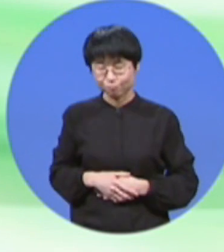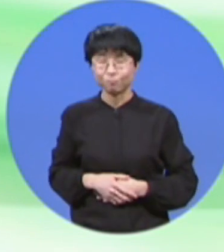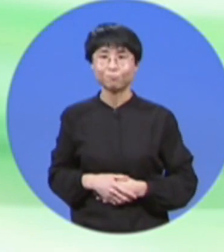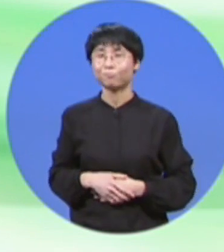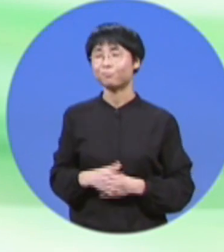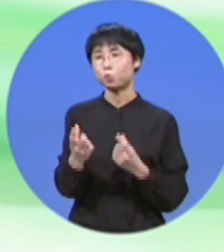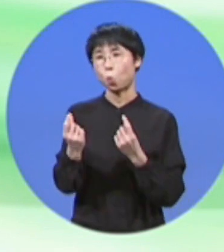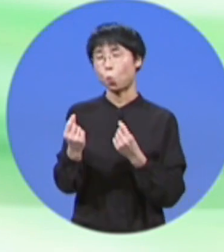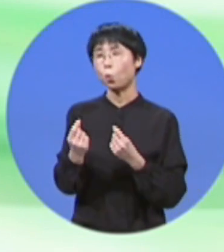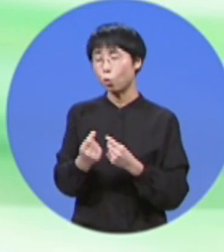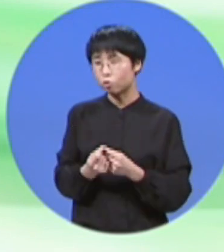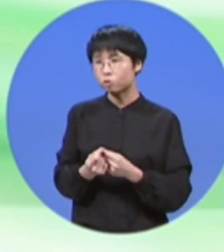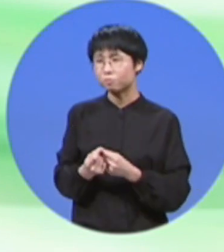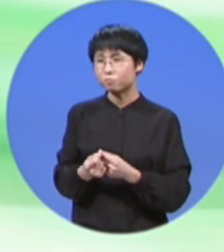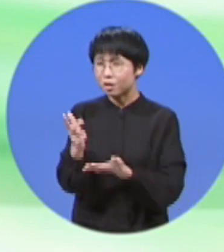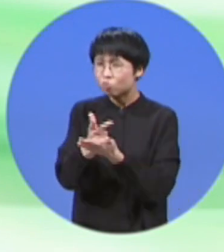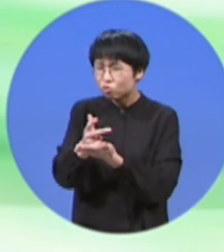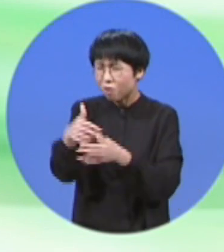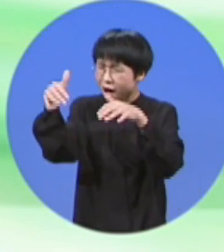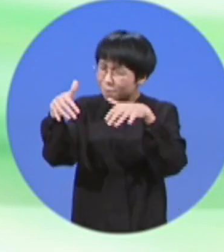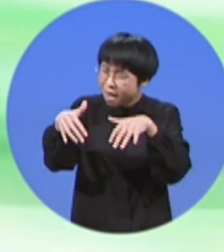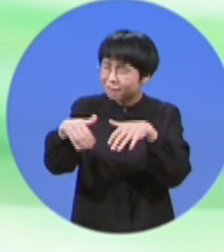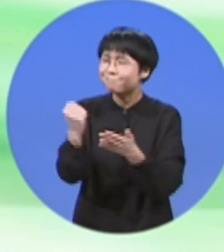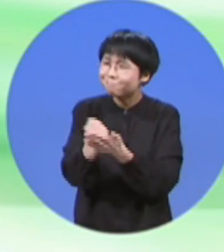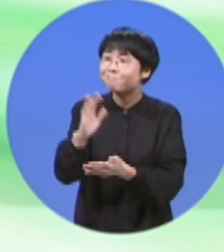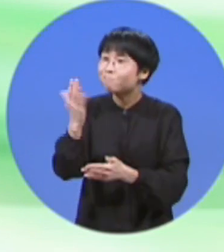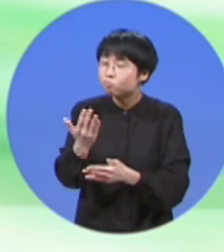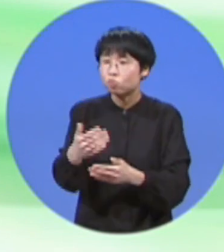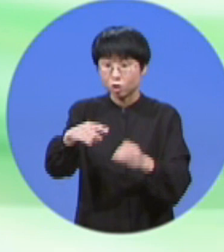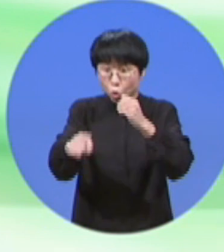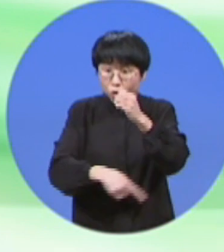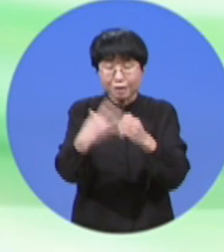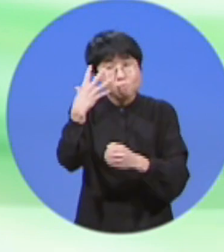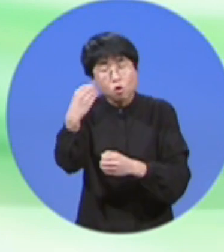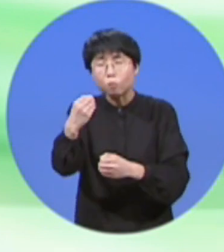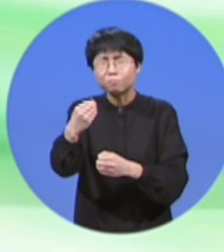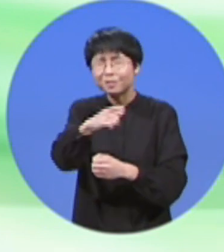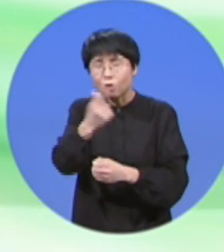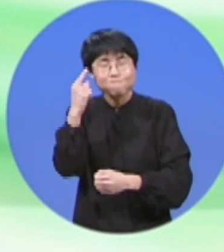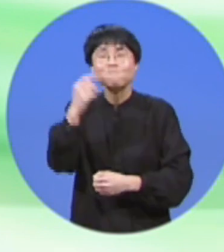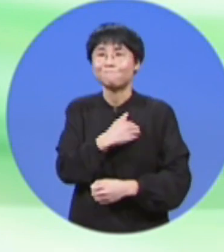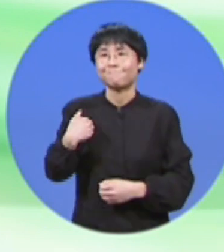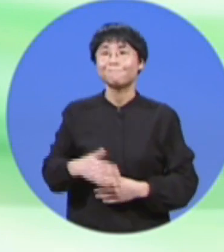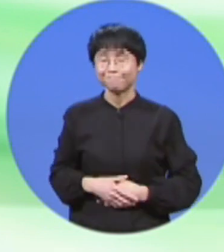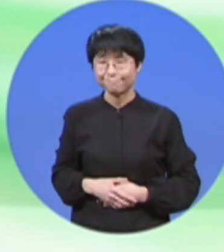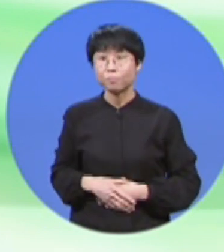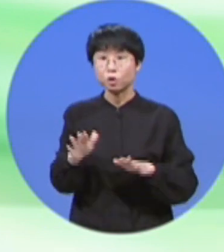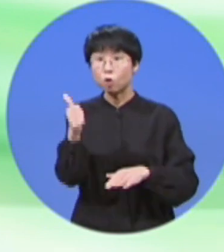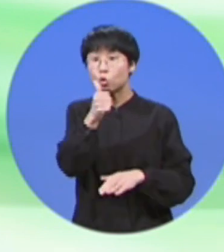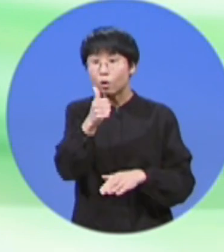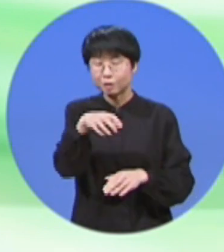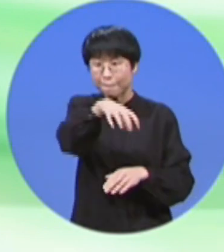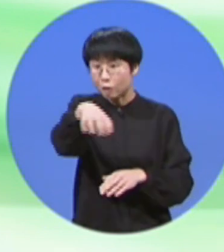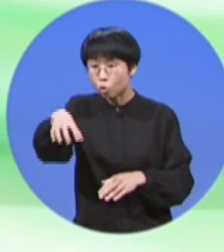。取材の日は雨とあいにくの天気でしたが、袖ヶ浦市の魅力を感じることができました。今日紹介したスポ